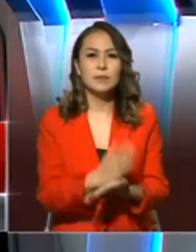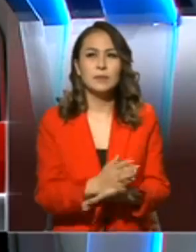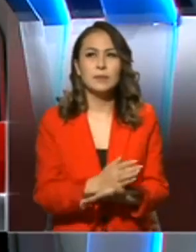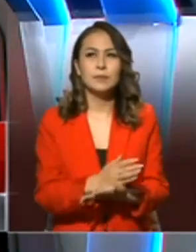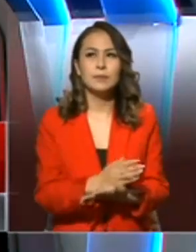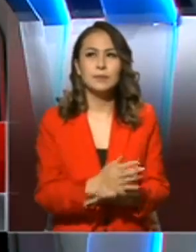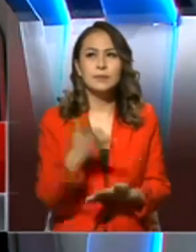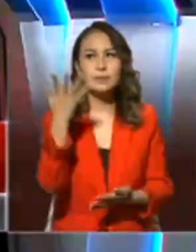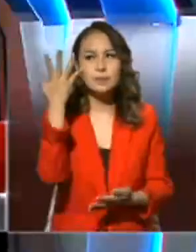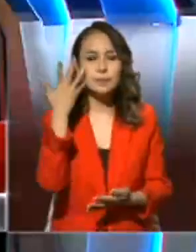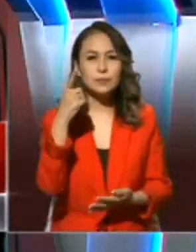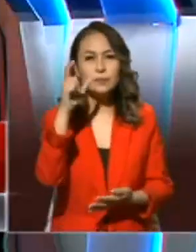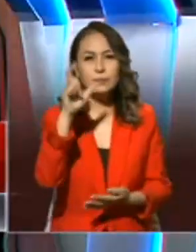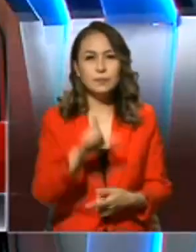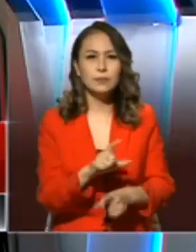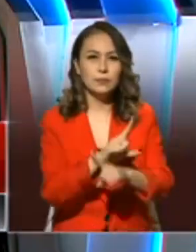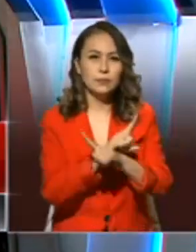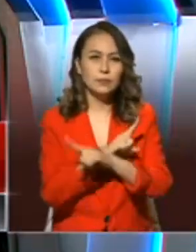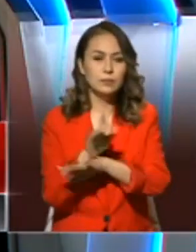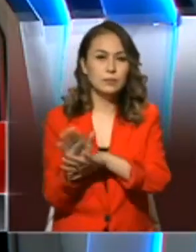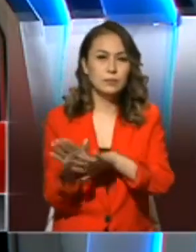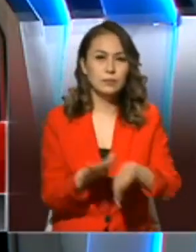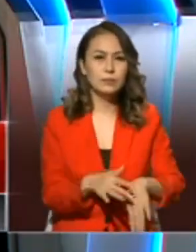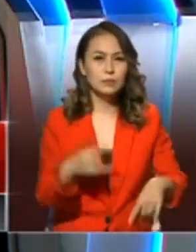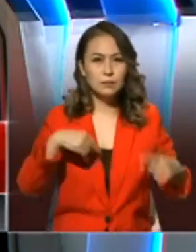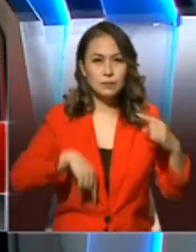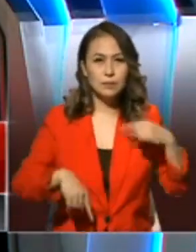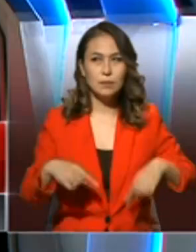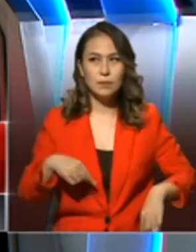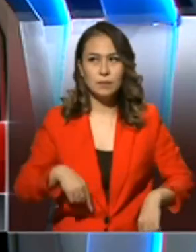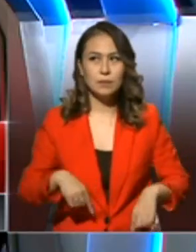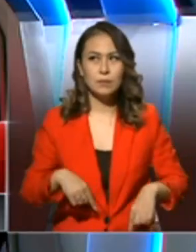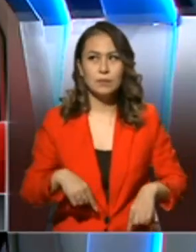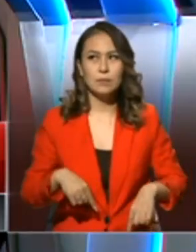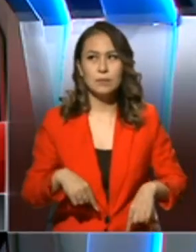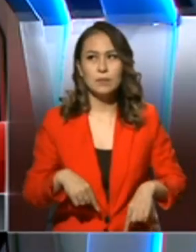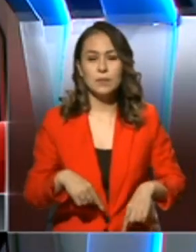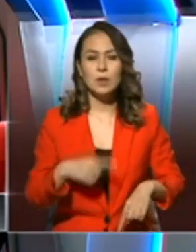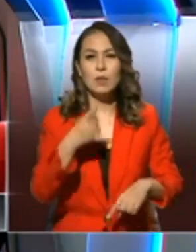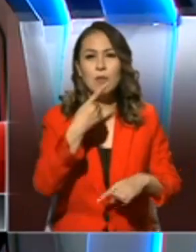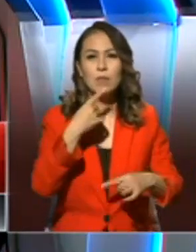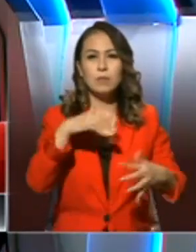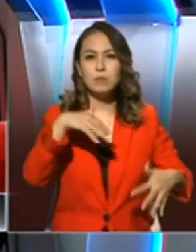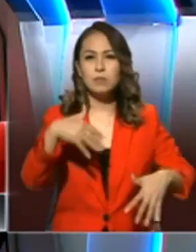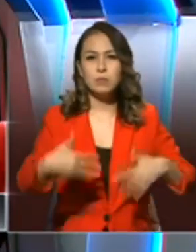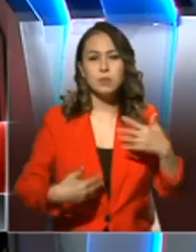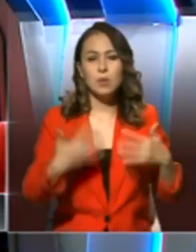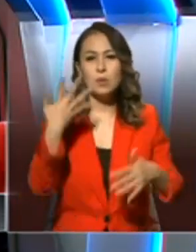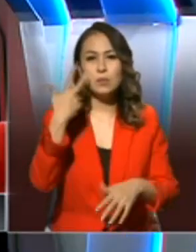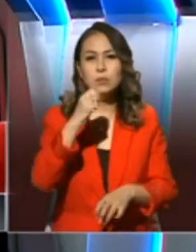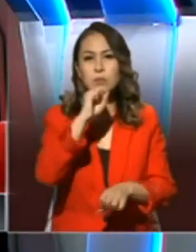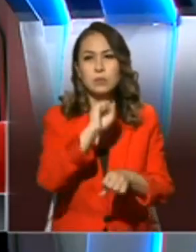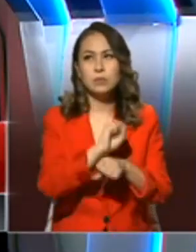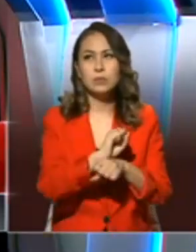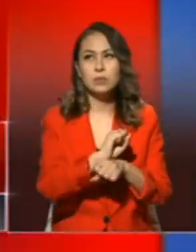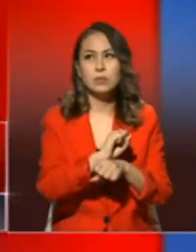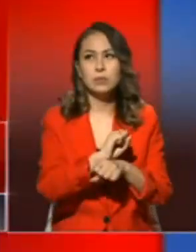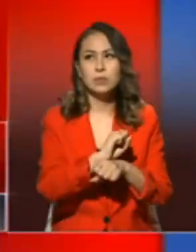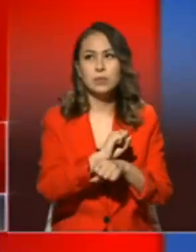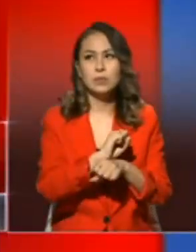адам қайтыс болғаннан кейін оның мүшелері мүлдем мына қан айналымы тоқтап қалғаннан кейін оның ішкі